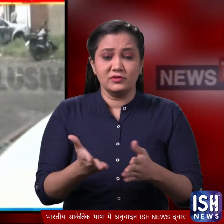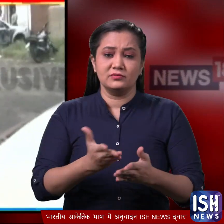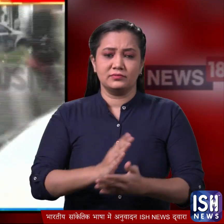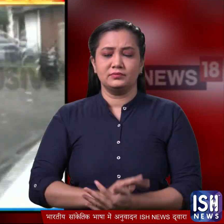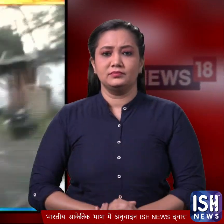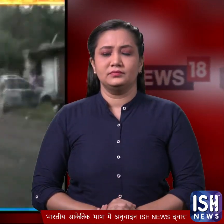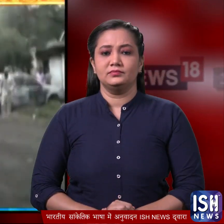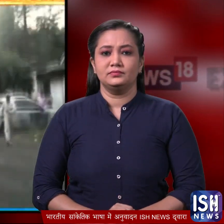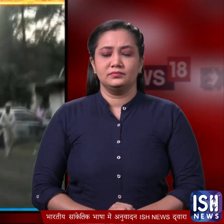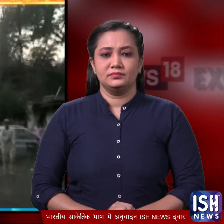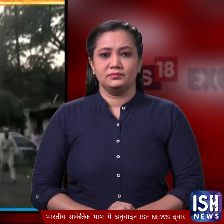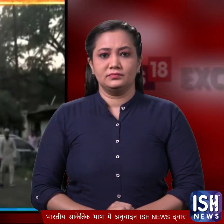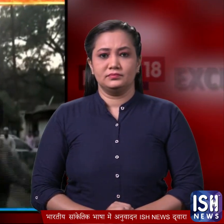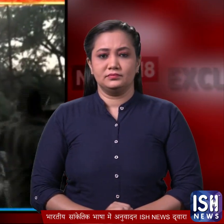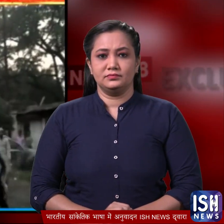गया।